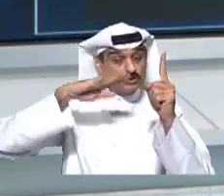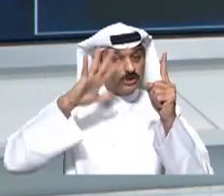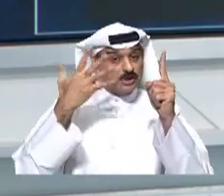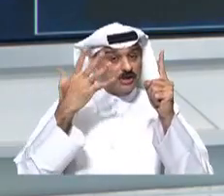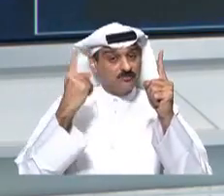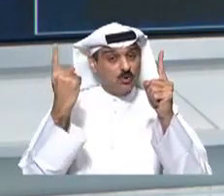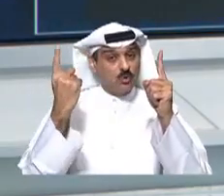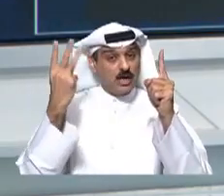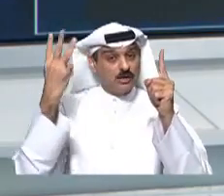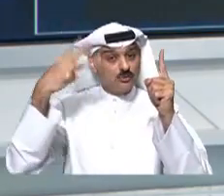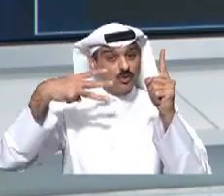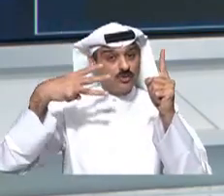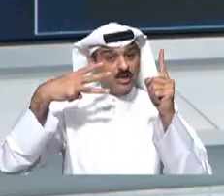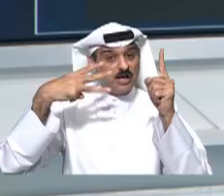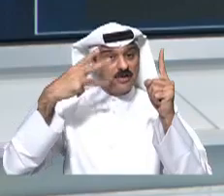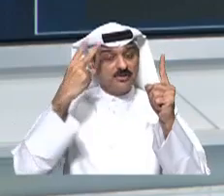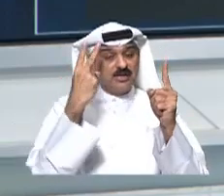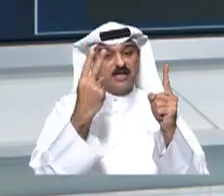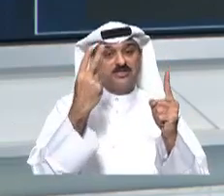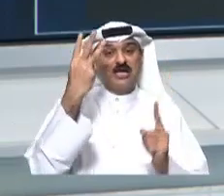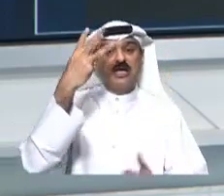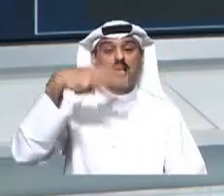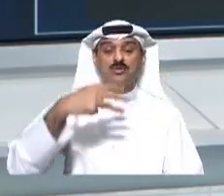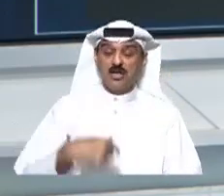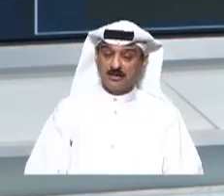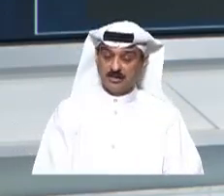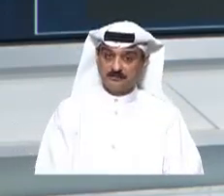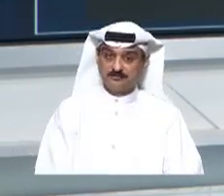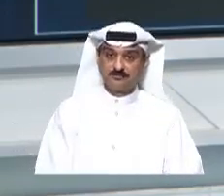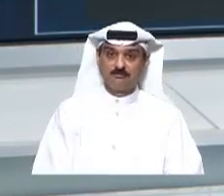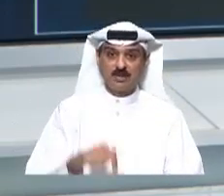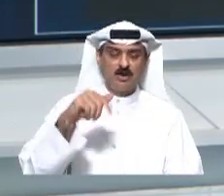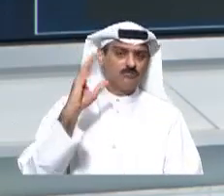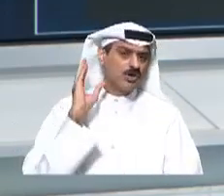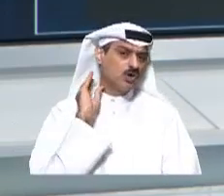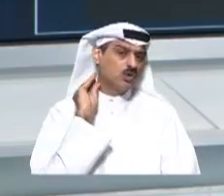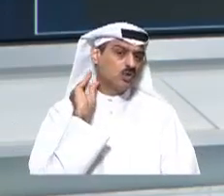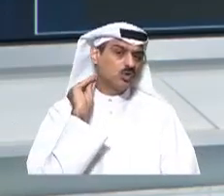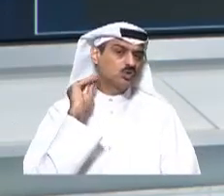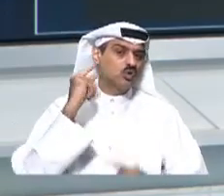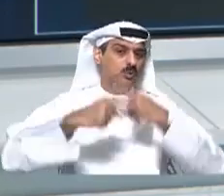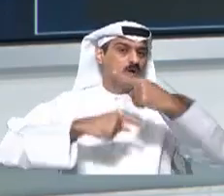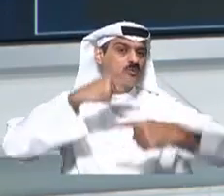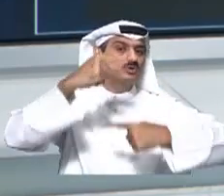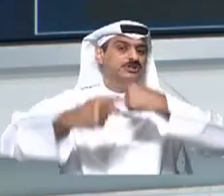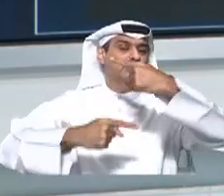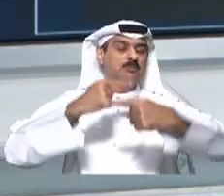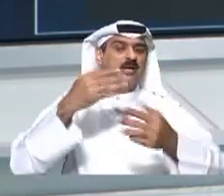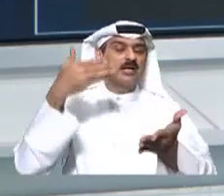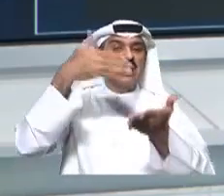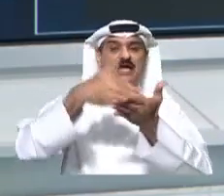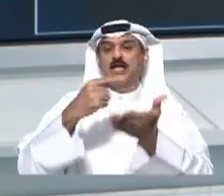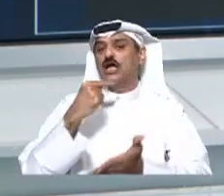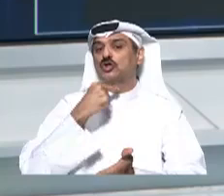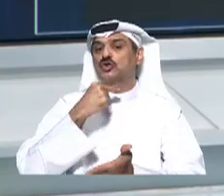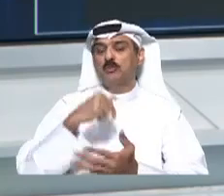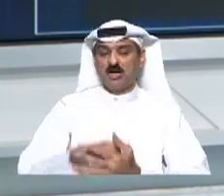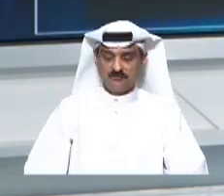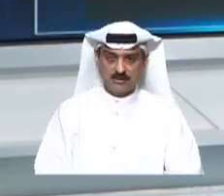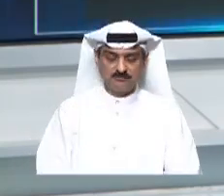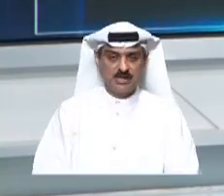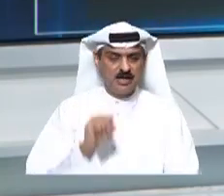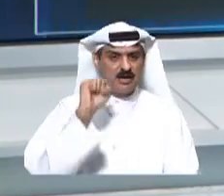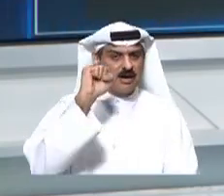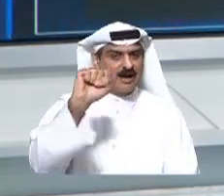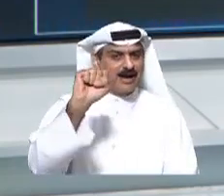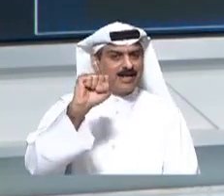بين 31 إلى 32 درجة مئوية. أجوانا رطبة مستمرة معانا حتى يوم الجمعة خاصة على السواحل